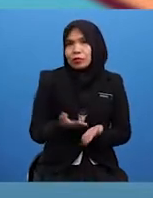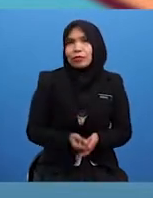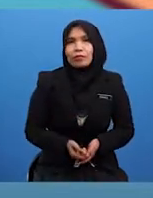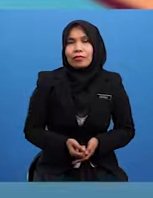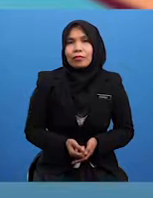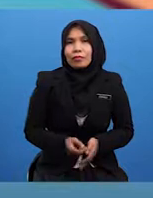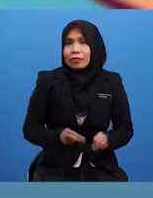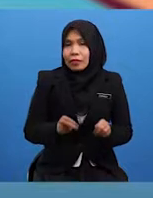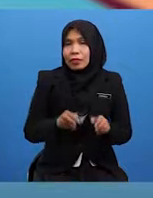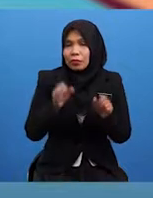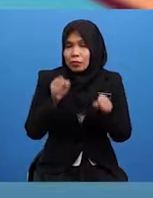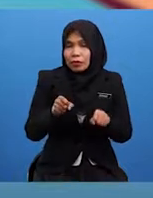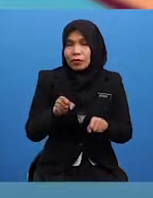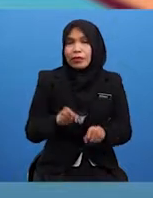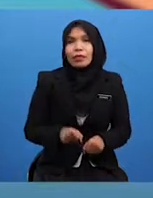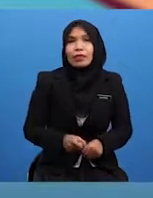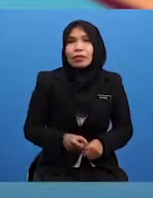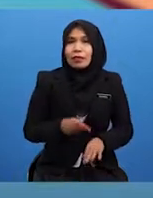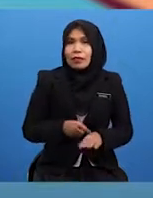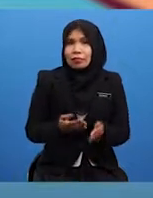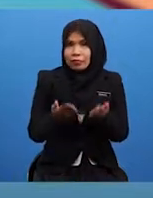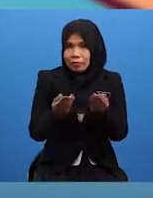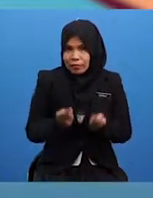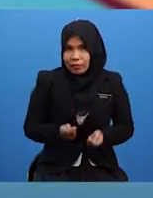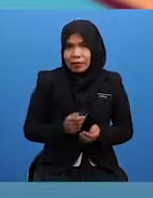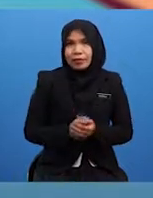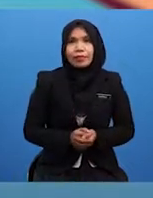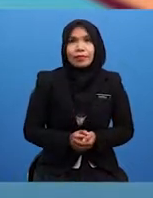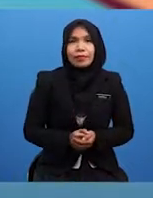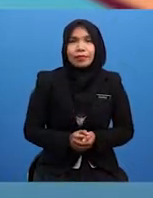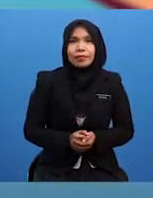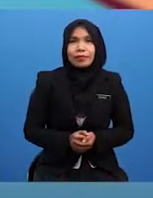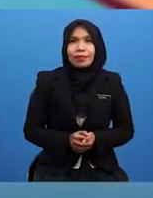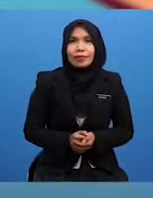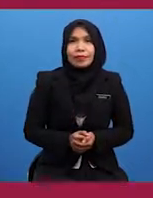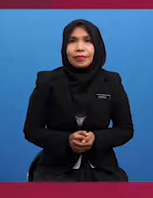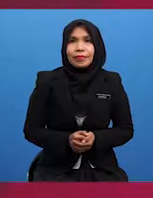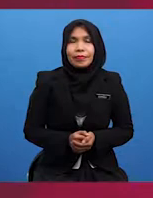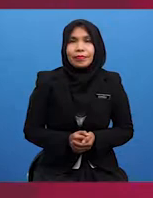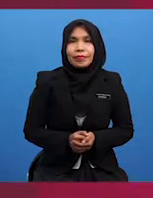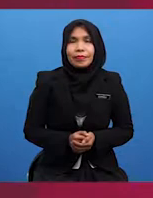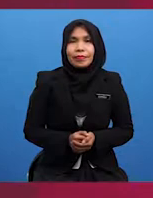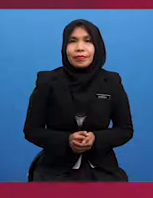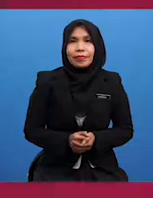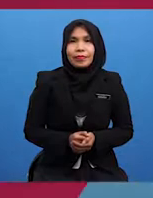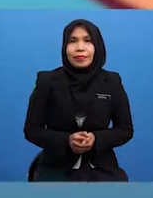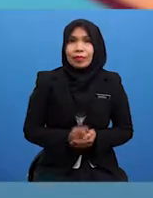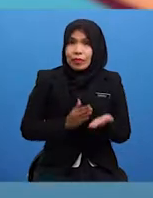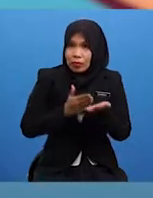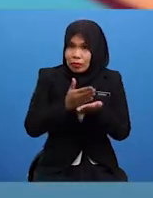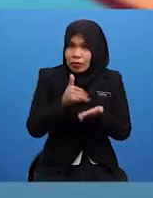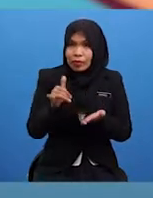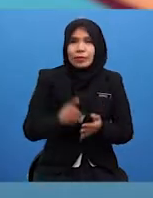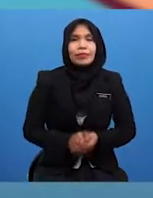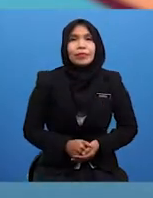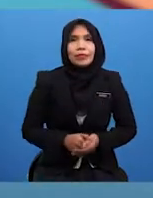sekiranya bilangan sel kering, mentol dan Swiss adalah mengikut kehendak soalan. Seterusnya,